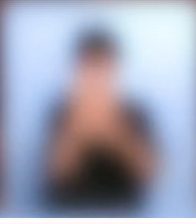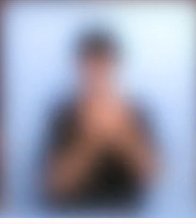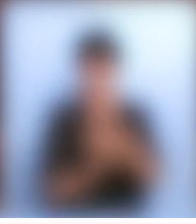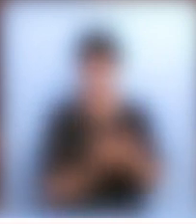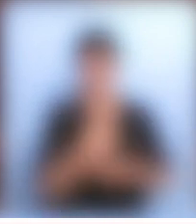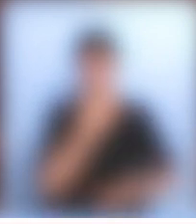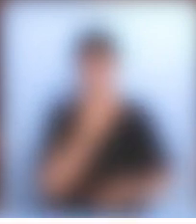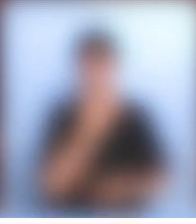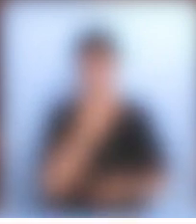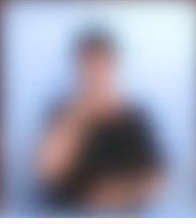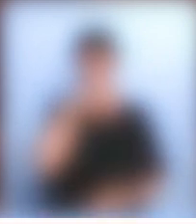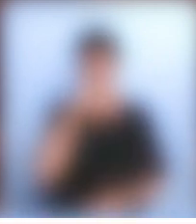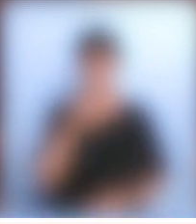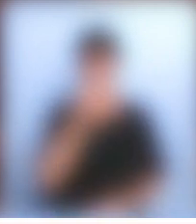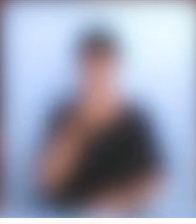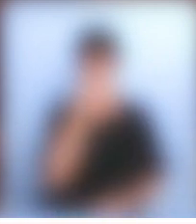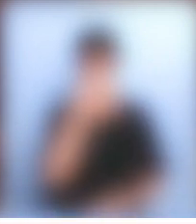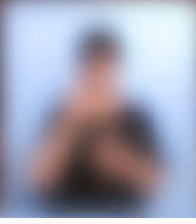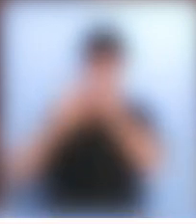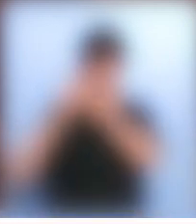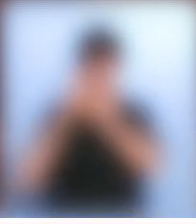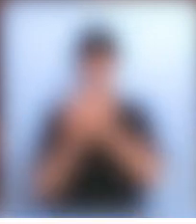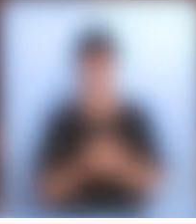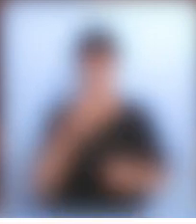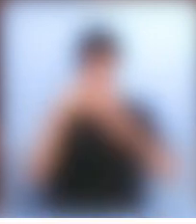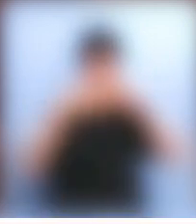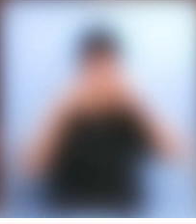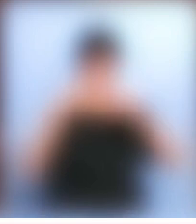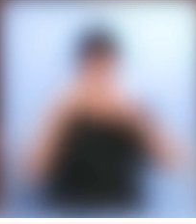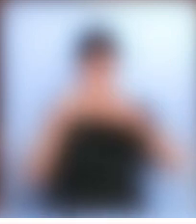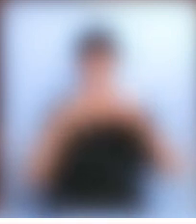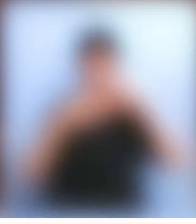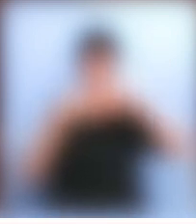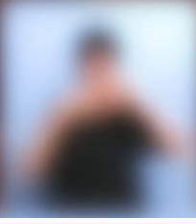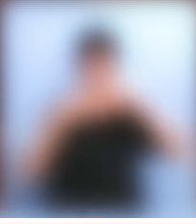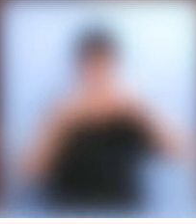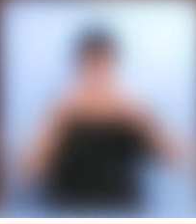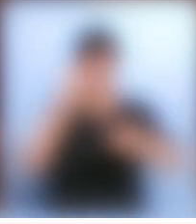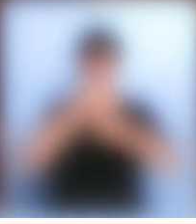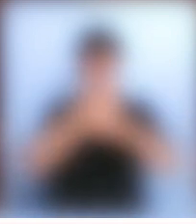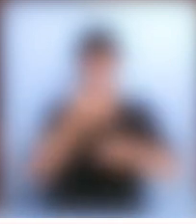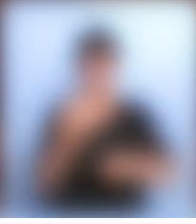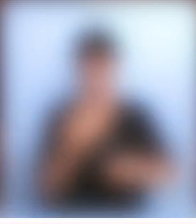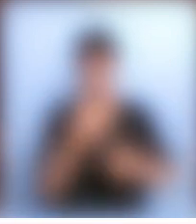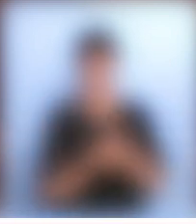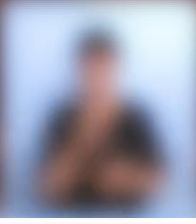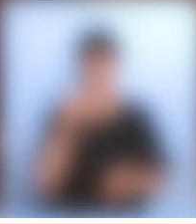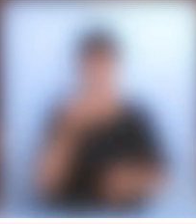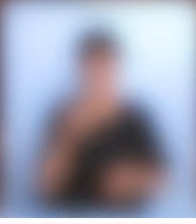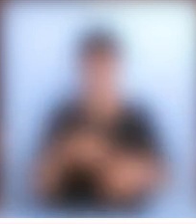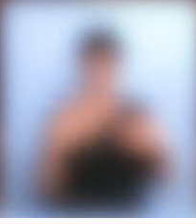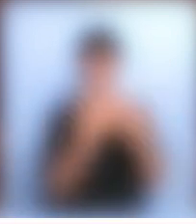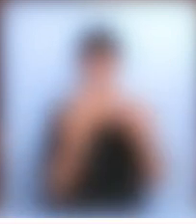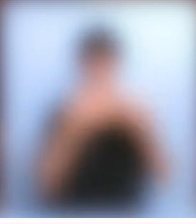係嘛？如果你要檢討香港電台咧，應該由三方面着手。第一就是衡工量值啦，呢樣嘅審計